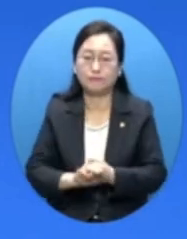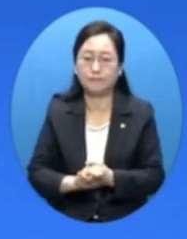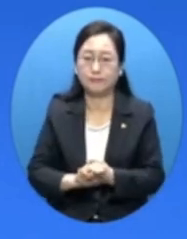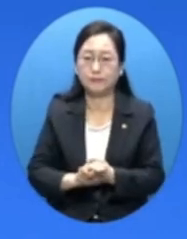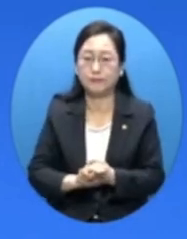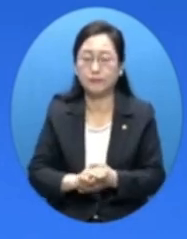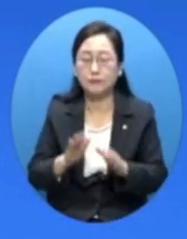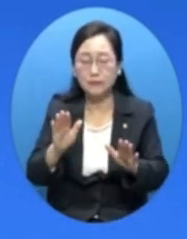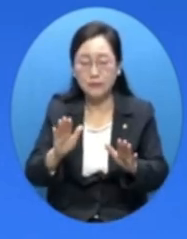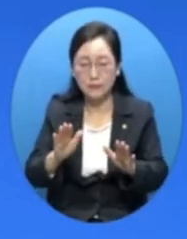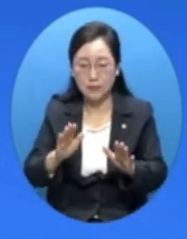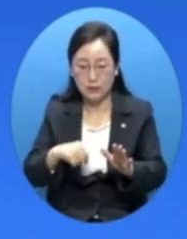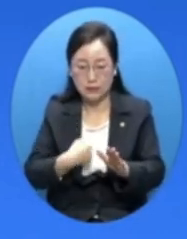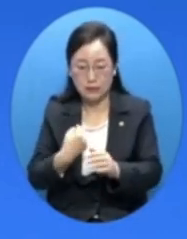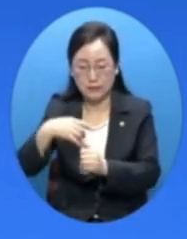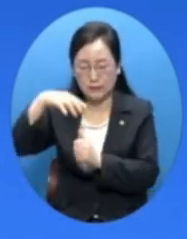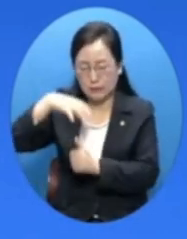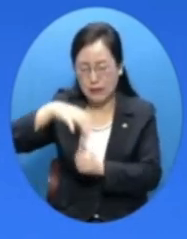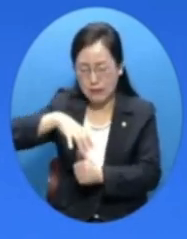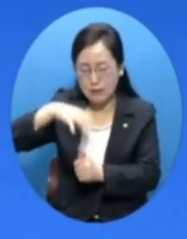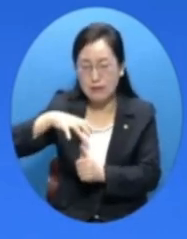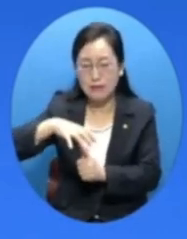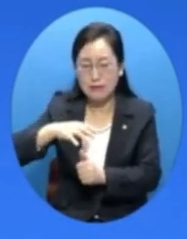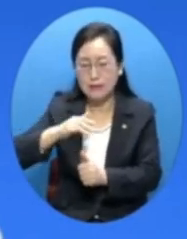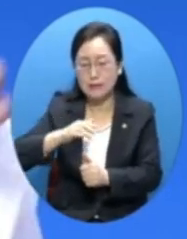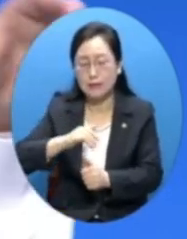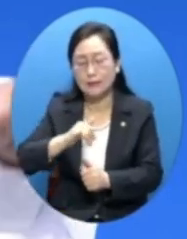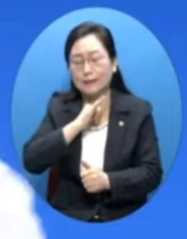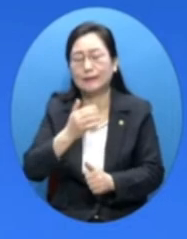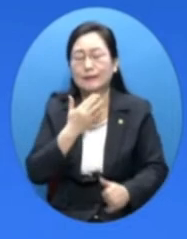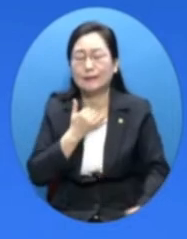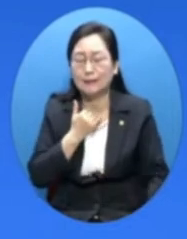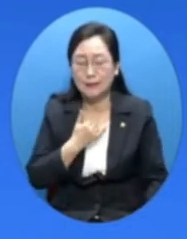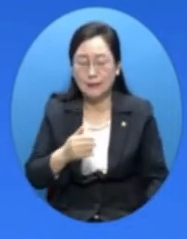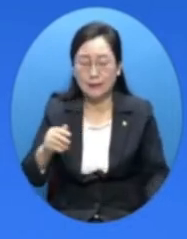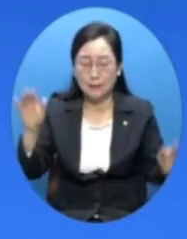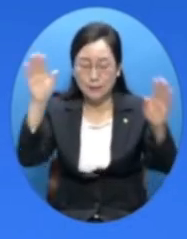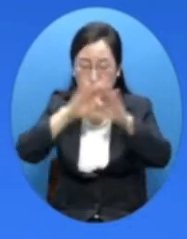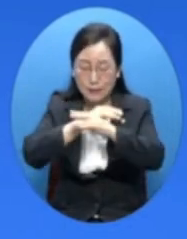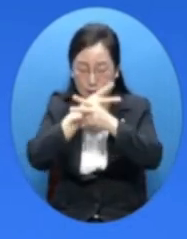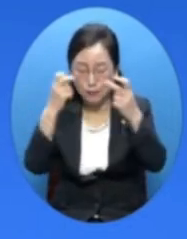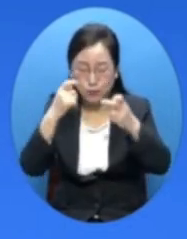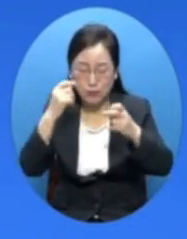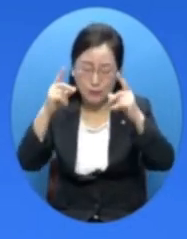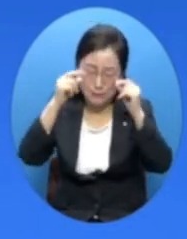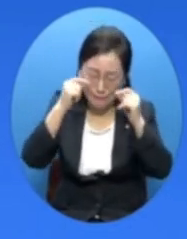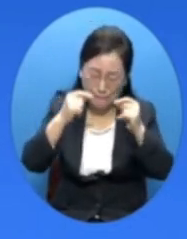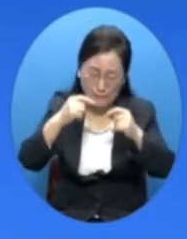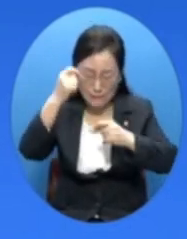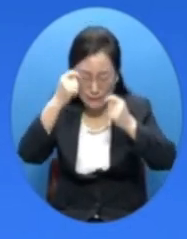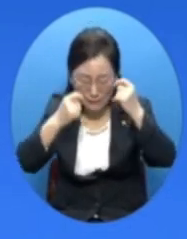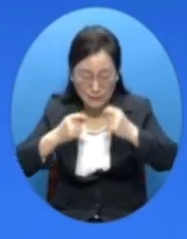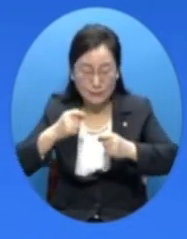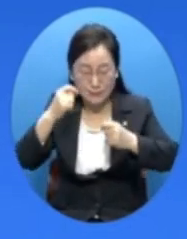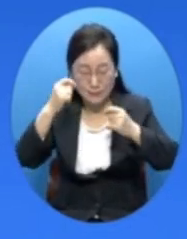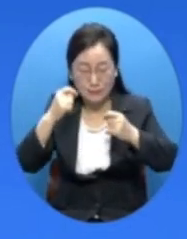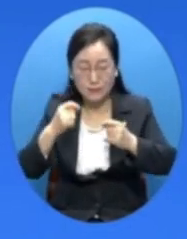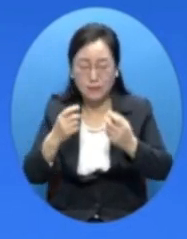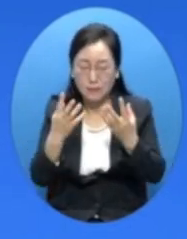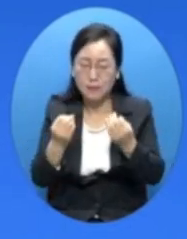자신을 학대해서 죽고 싶어하고 잠 못 자면 눈물로 베개를 적시기도 합니다. 이것이 꿈을 잃은